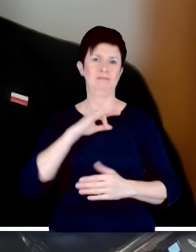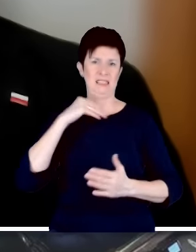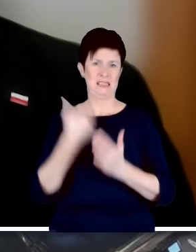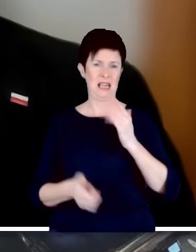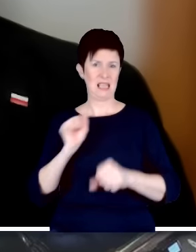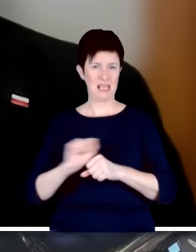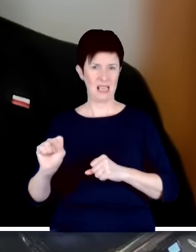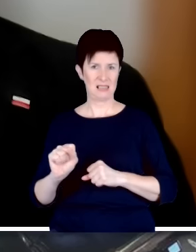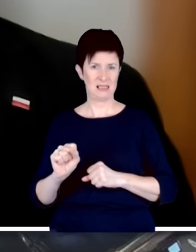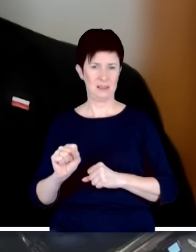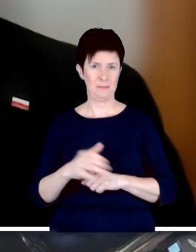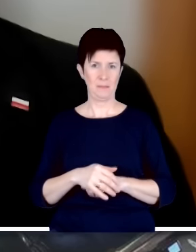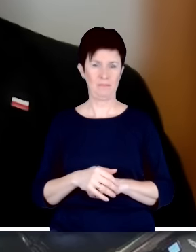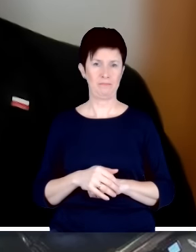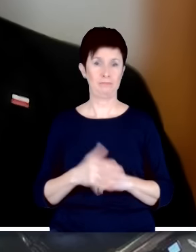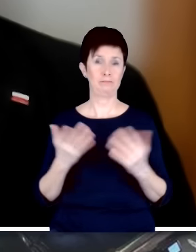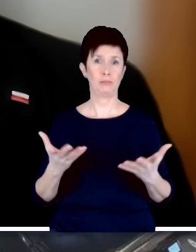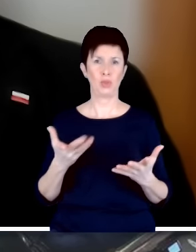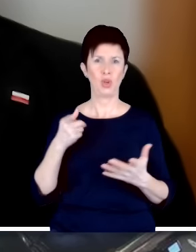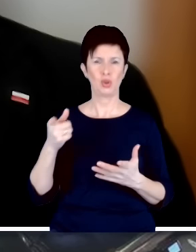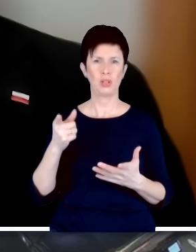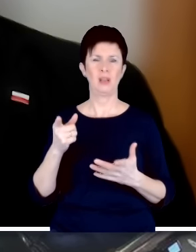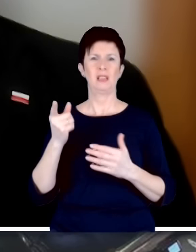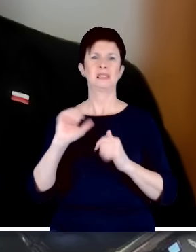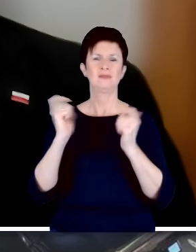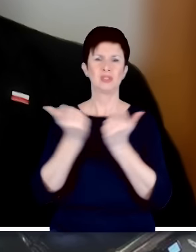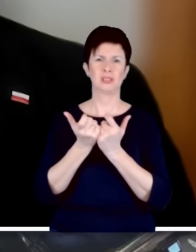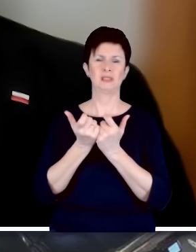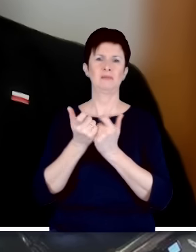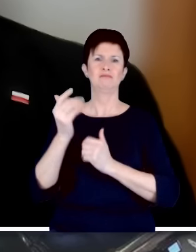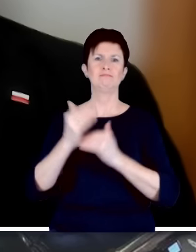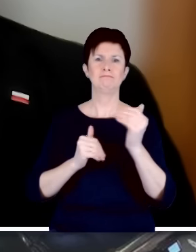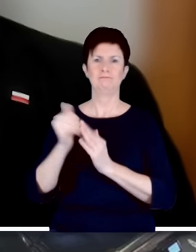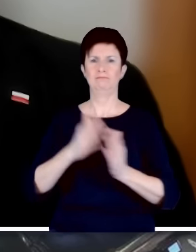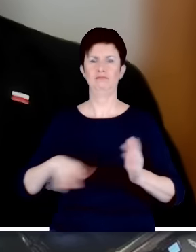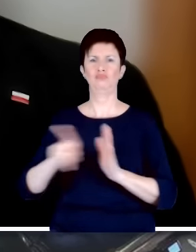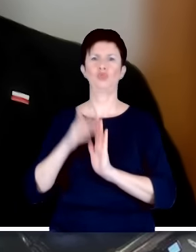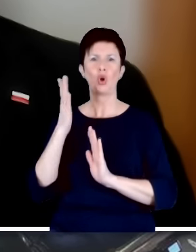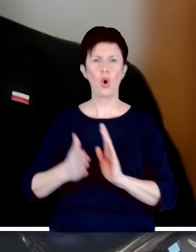tego projektu nie będzie? Bo przecież to cała infrastruktura, również koleje szybkich prędkości.